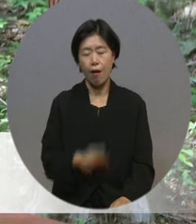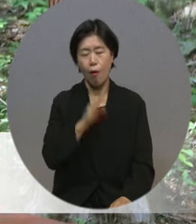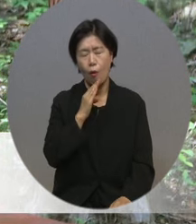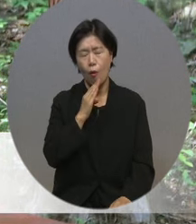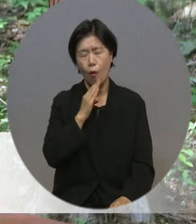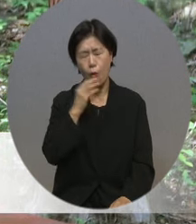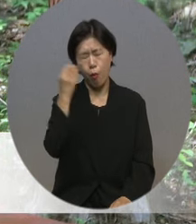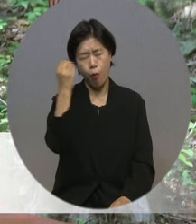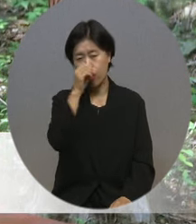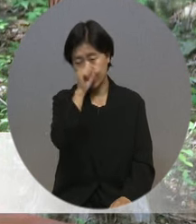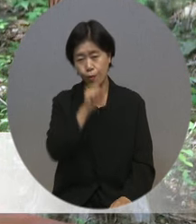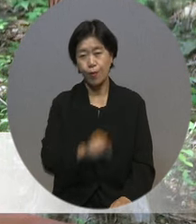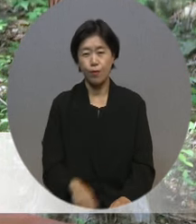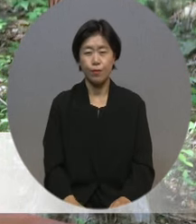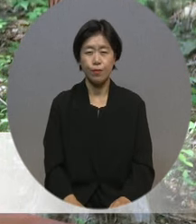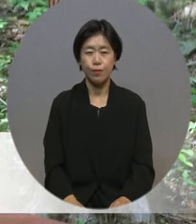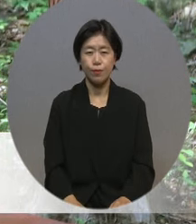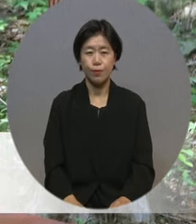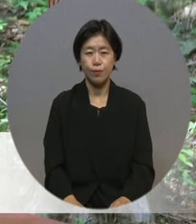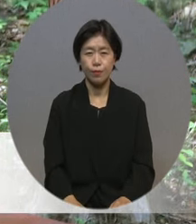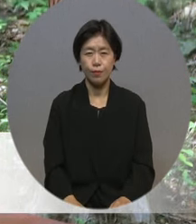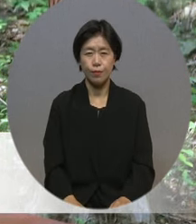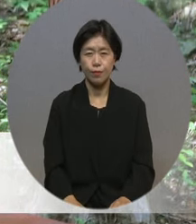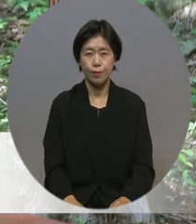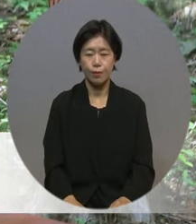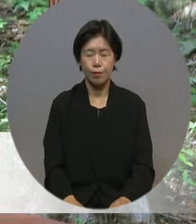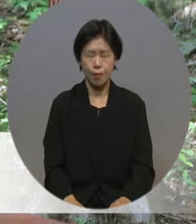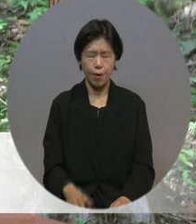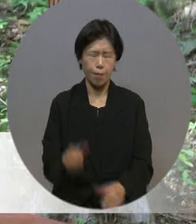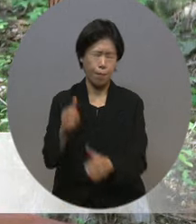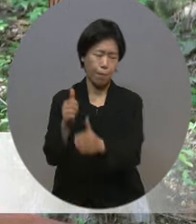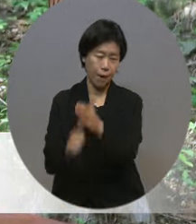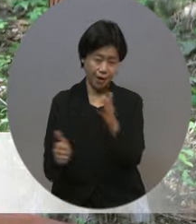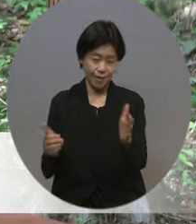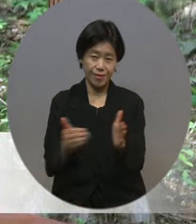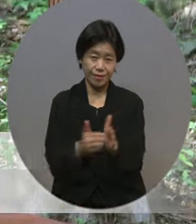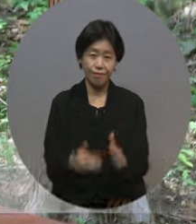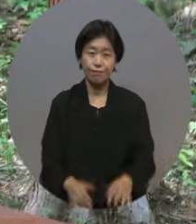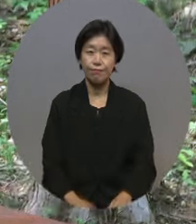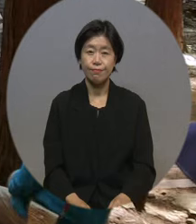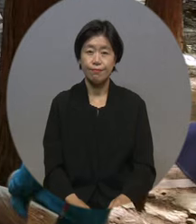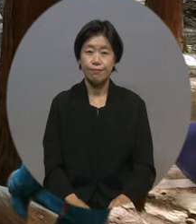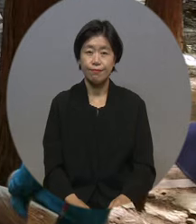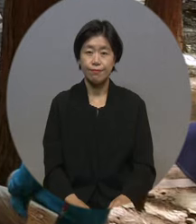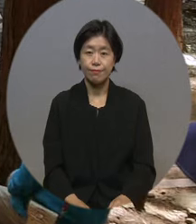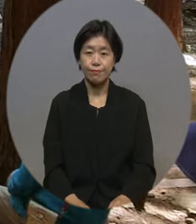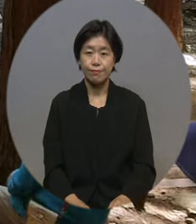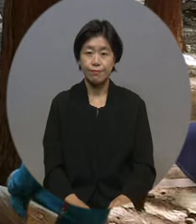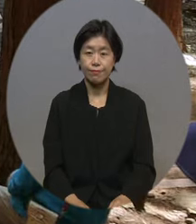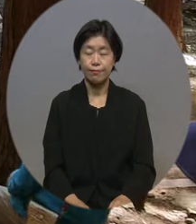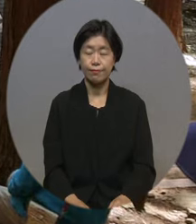그런 그 음색에 반해서 그것에 심취하게 되었죠.